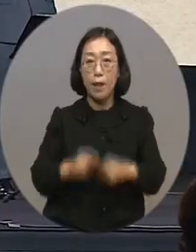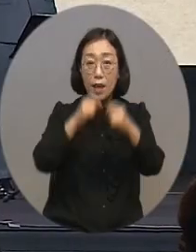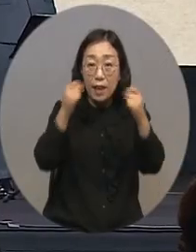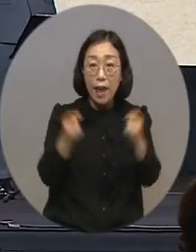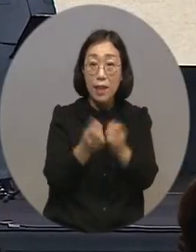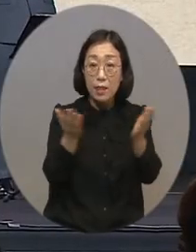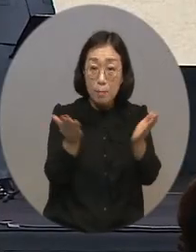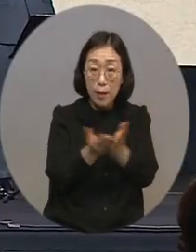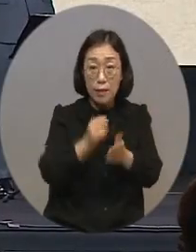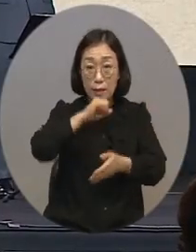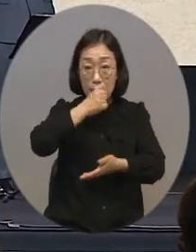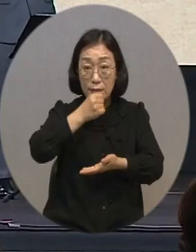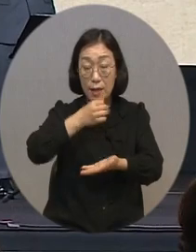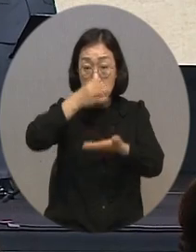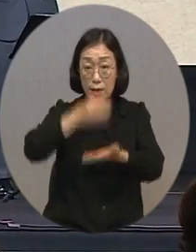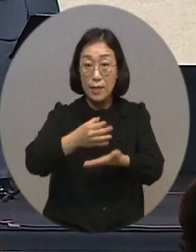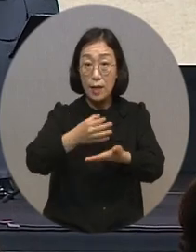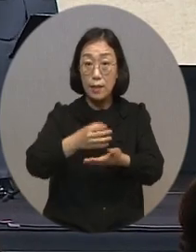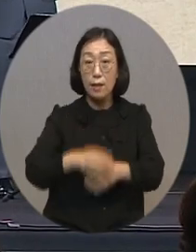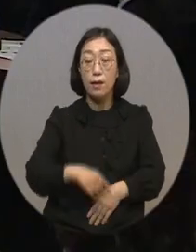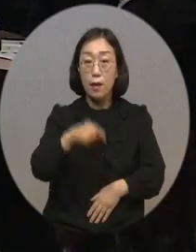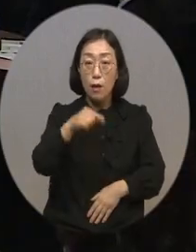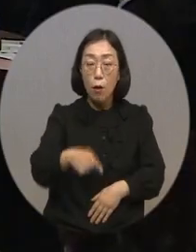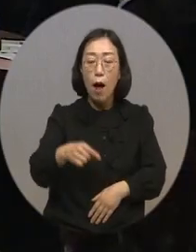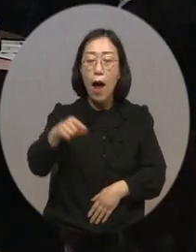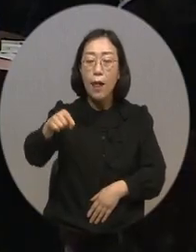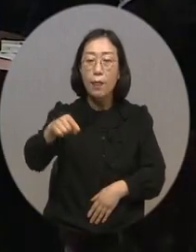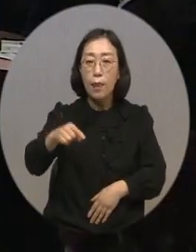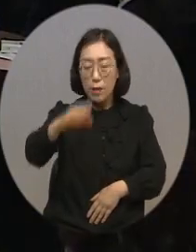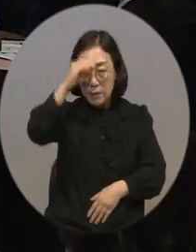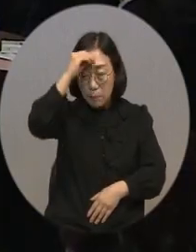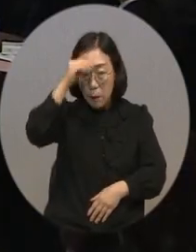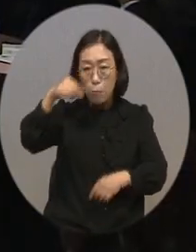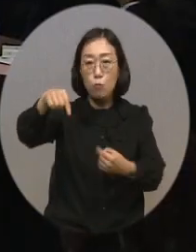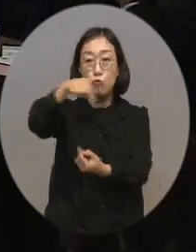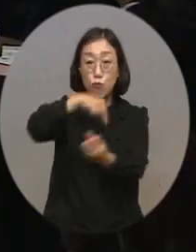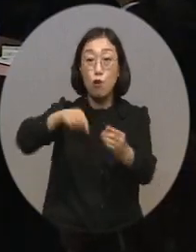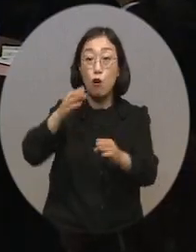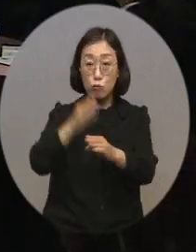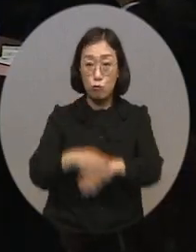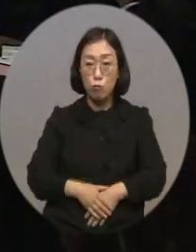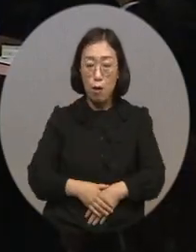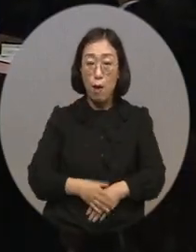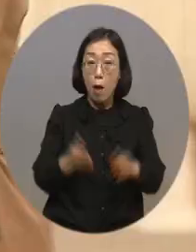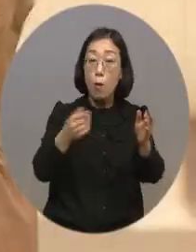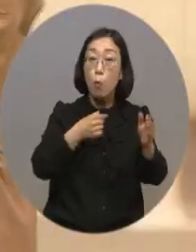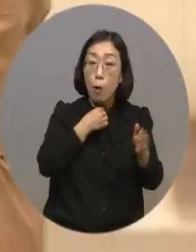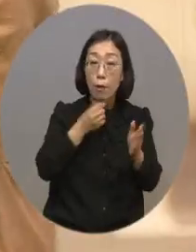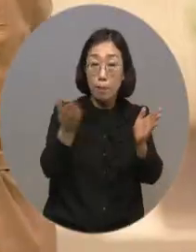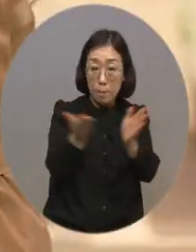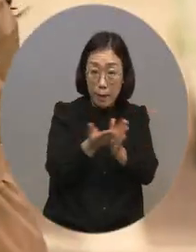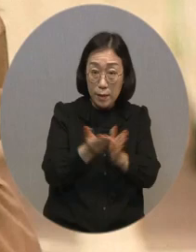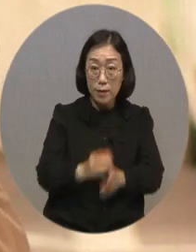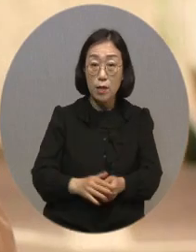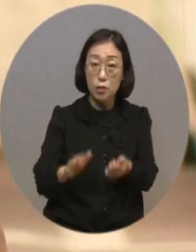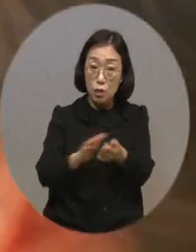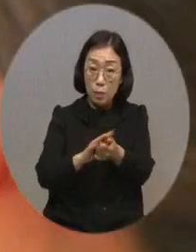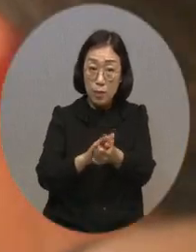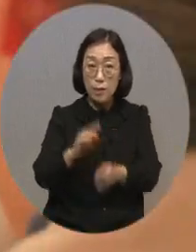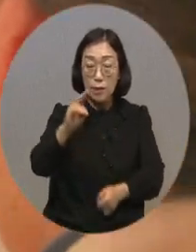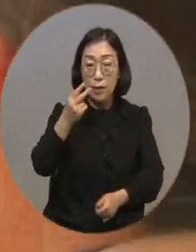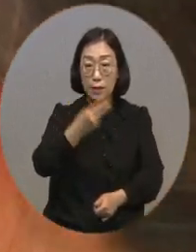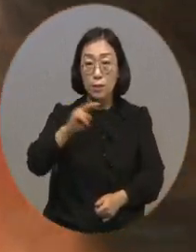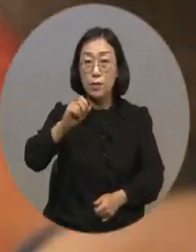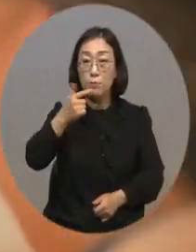1개 지자체에서 시범적으로 도입되며 장애인의 필요와 욕구에 따른 유연한 서비스 선택이 2026년에